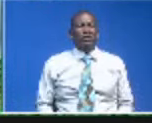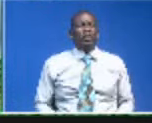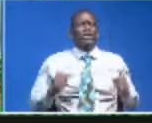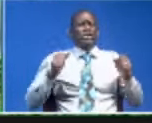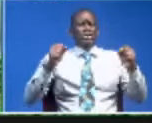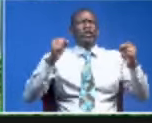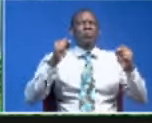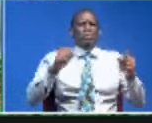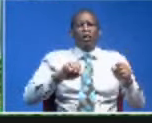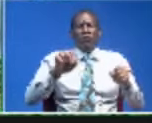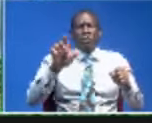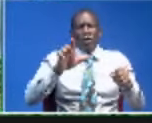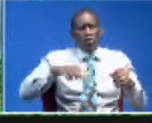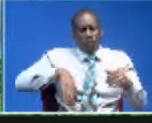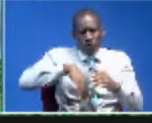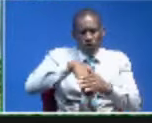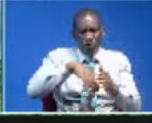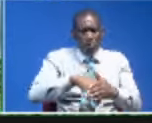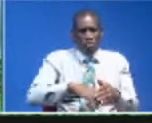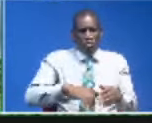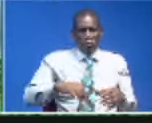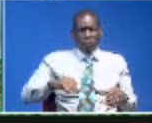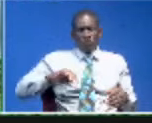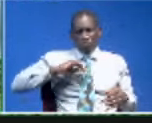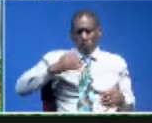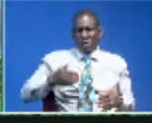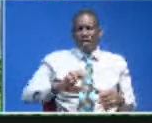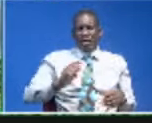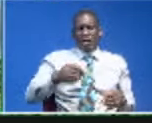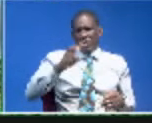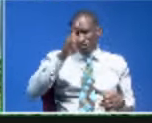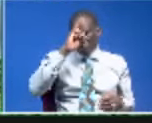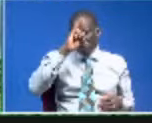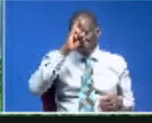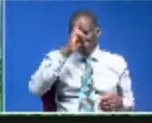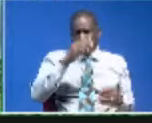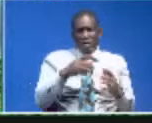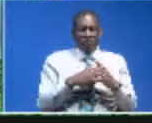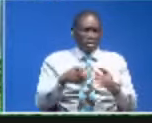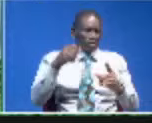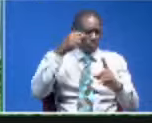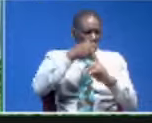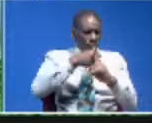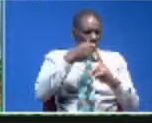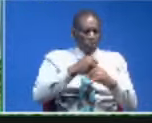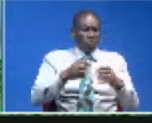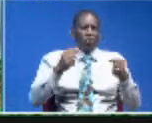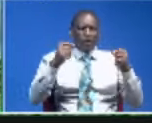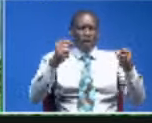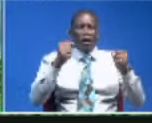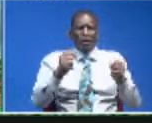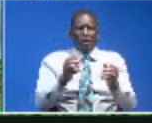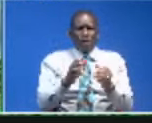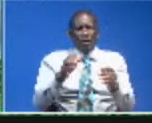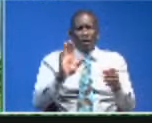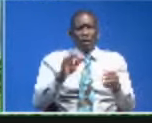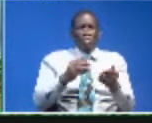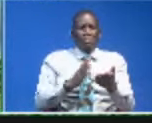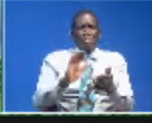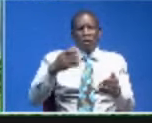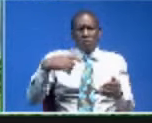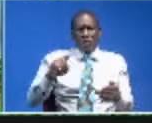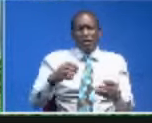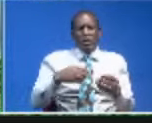Watetezi wa ligi kuu ya kandanda ya kinadada Kenya Police Bullets wameanza utetezi wa kombe lao na ushindi kwa kuwalaza